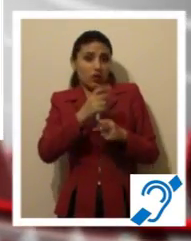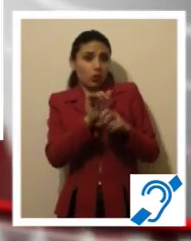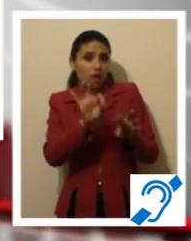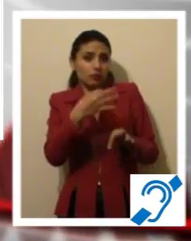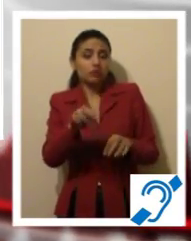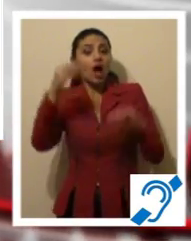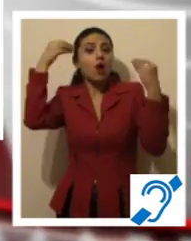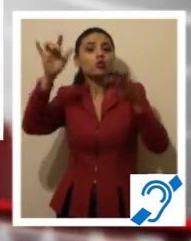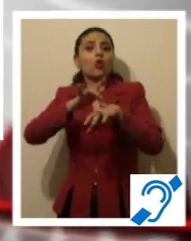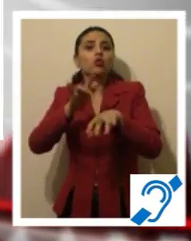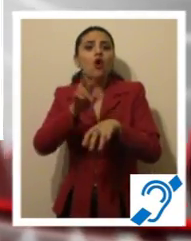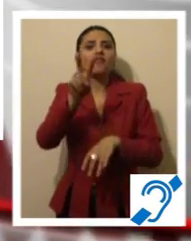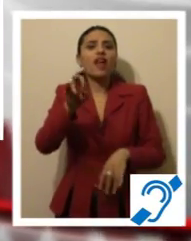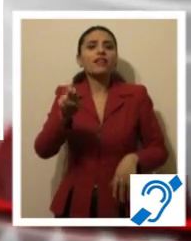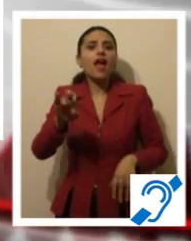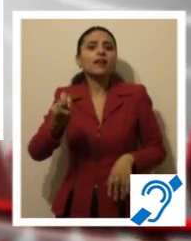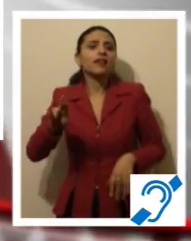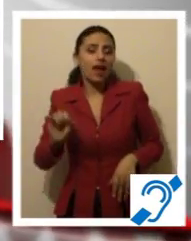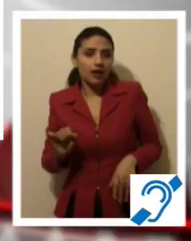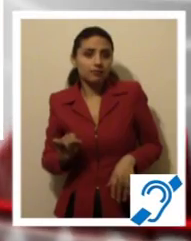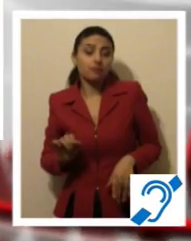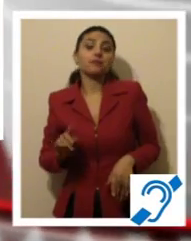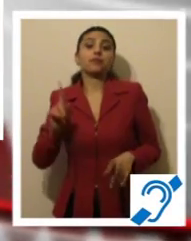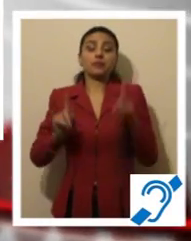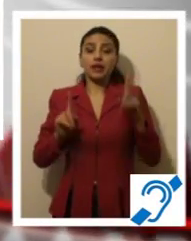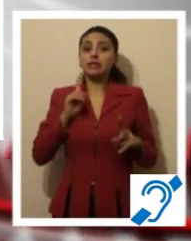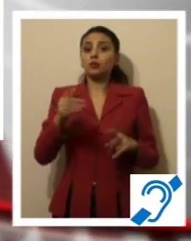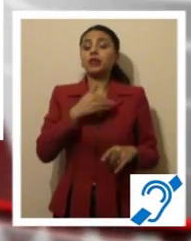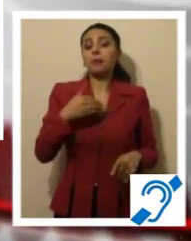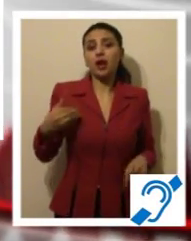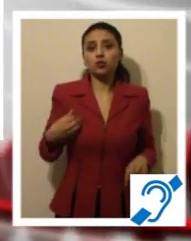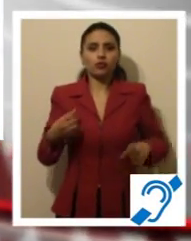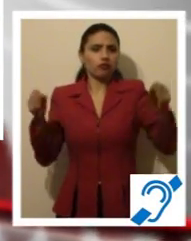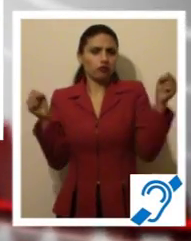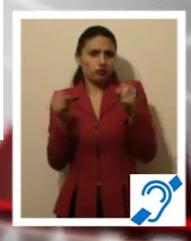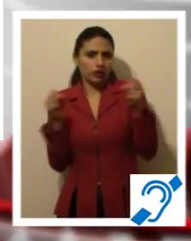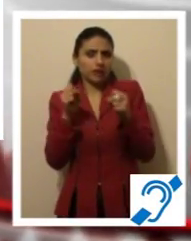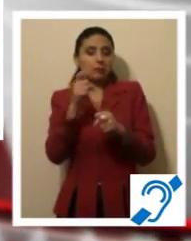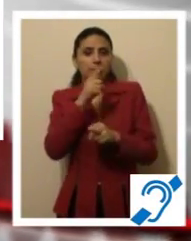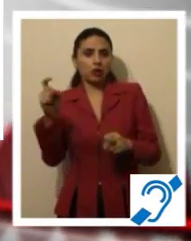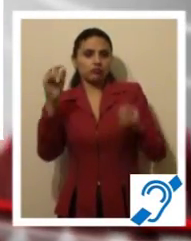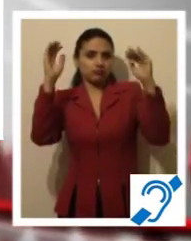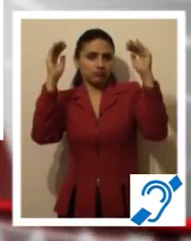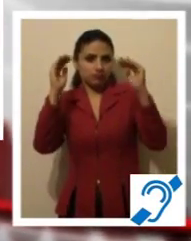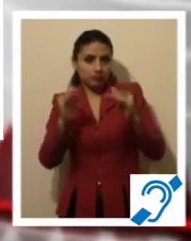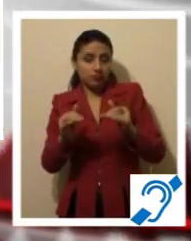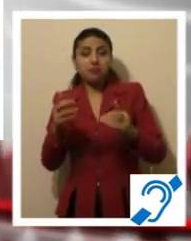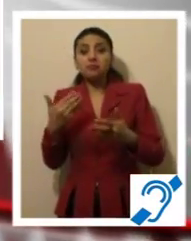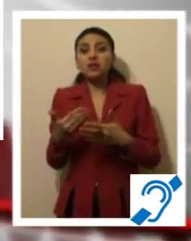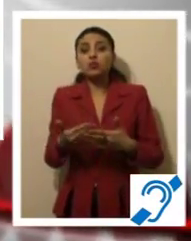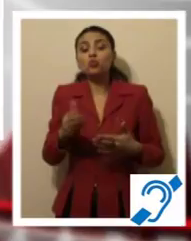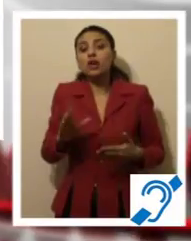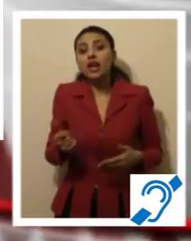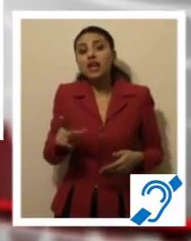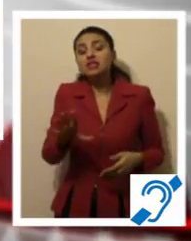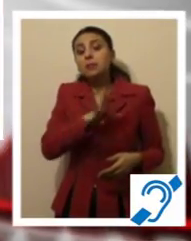nu efectueze transportul de animale în condiții meteo cu temperaturi foarte scăzute, pentru că este un